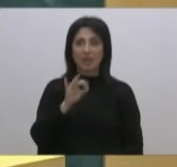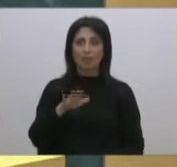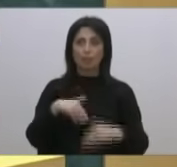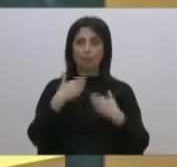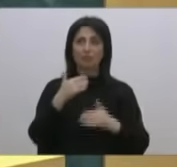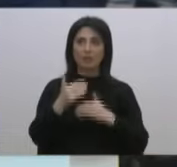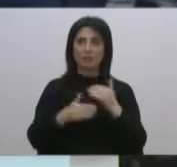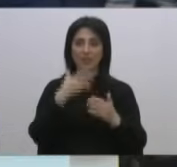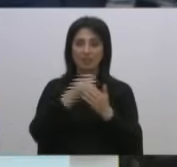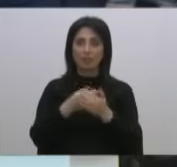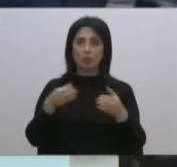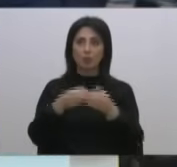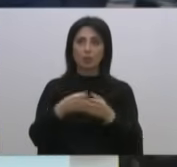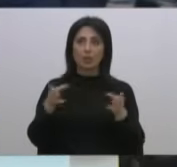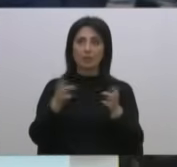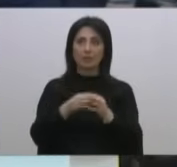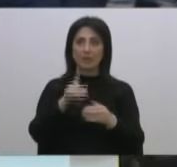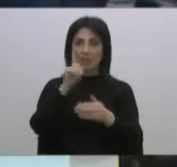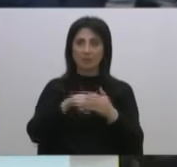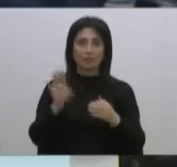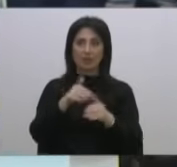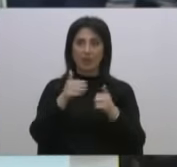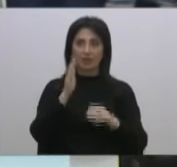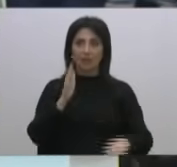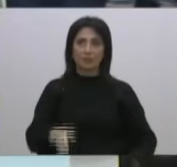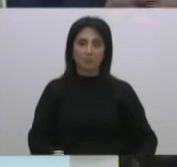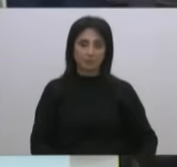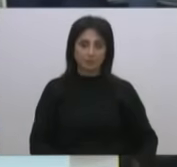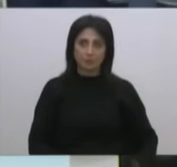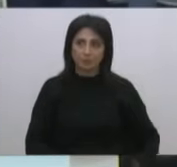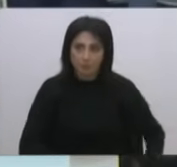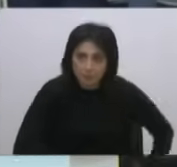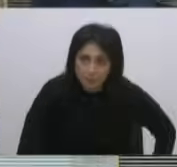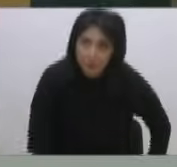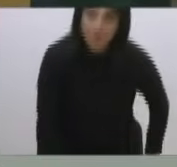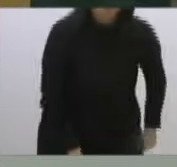Iraklis, Lusurep Tsarmateva, Stavis Guntanerta, da, dar pune bulor cu la pericare.